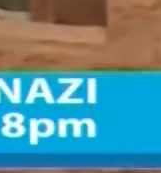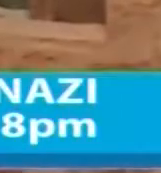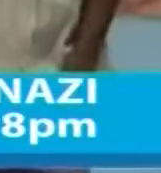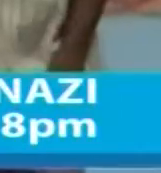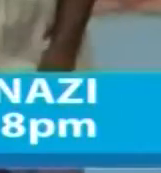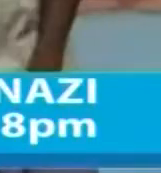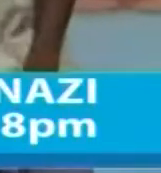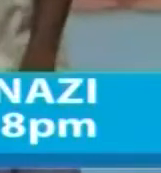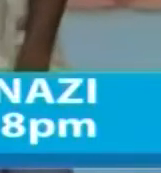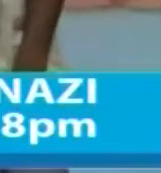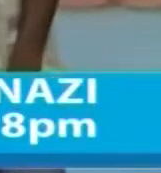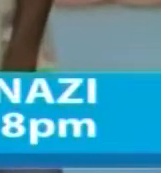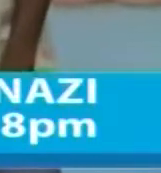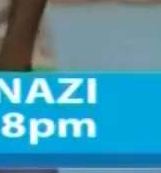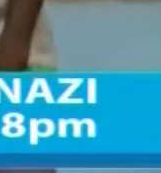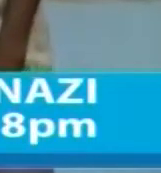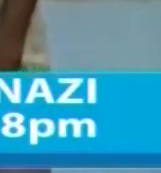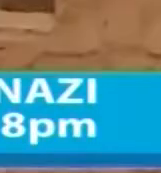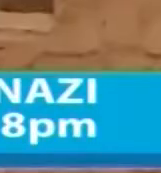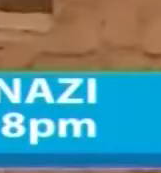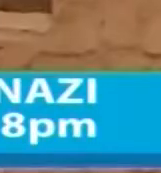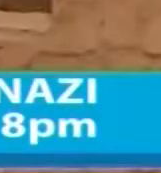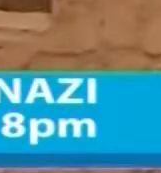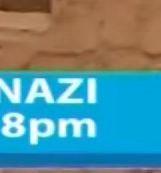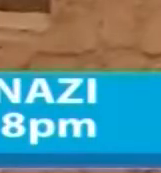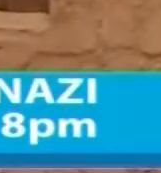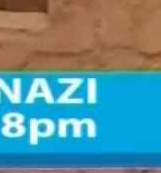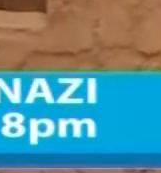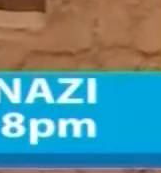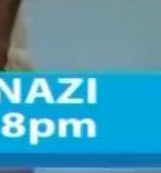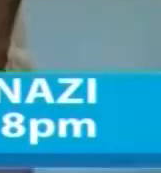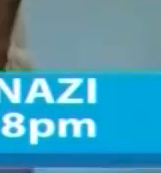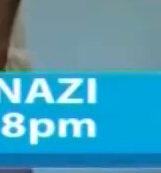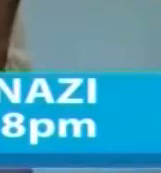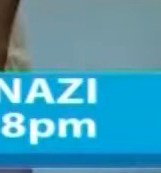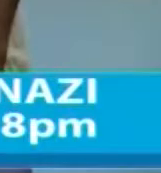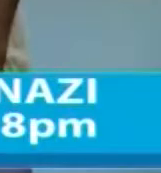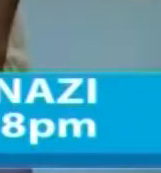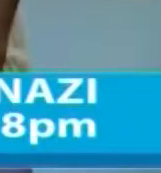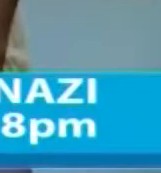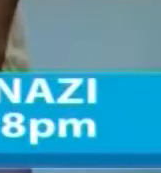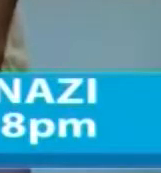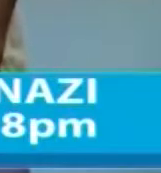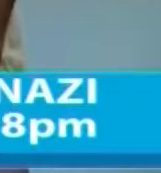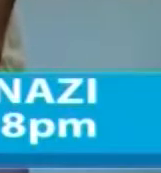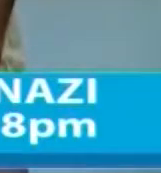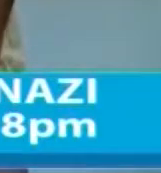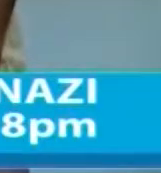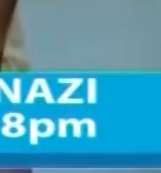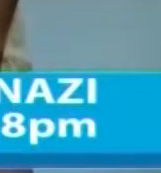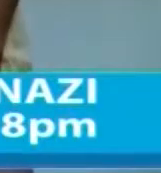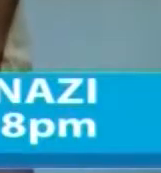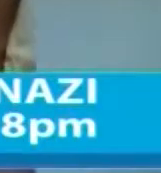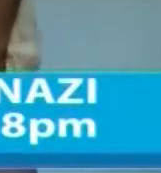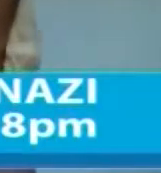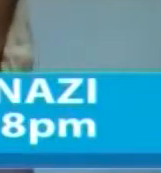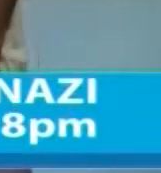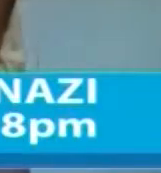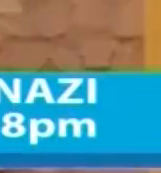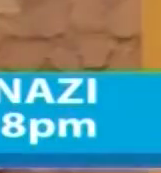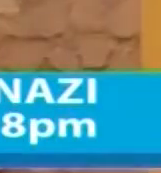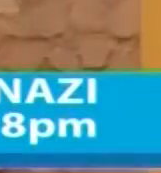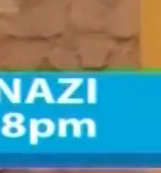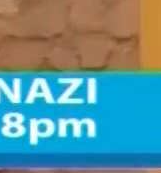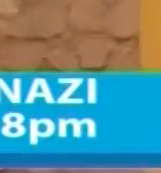kivipi? Sasa hicho jeuri ama nkejeli? Tutayaona matokeo yake. Basi cheka sana